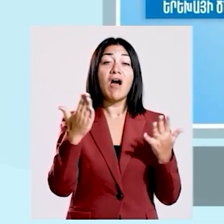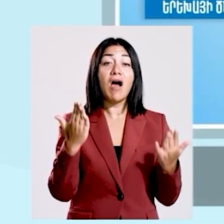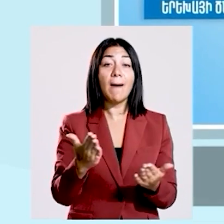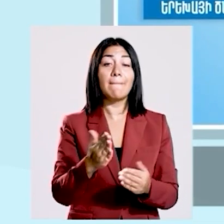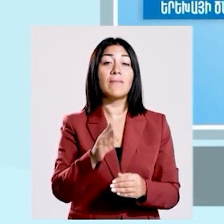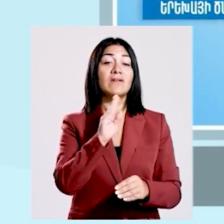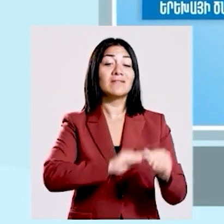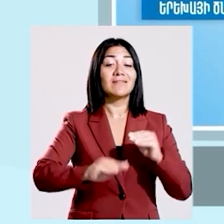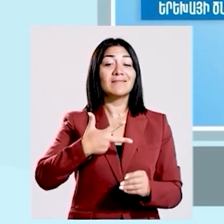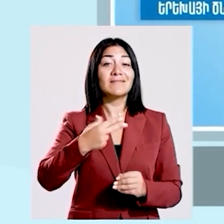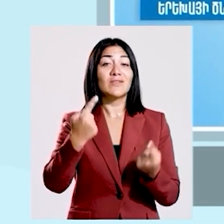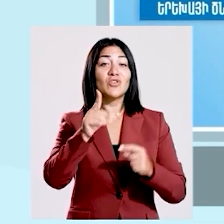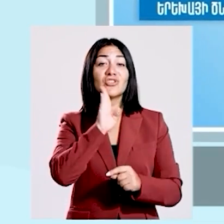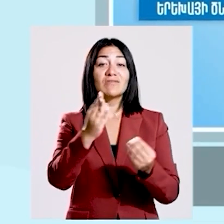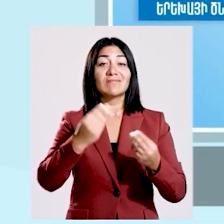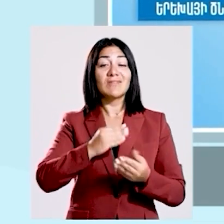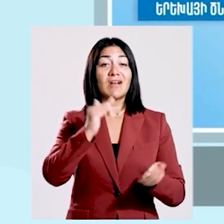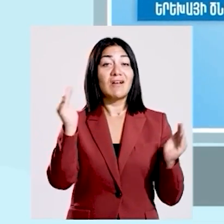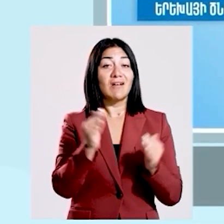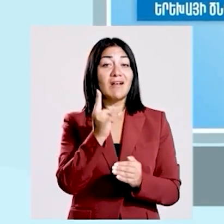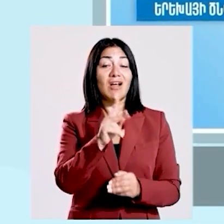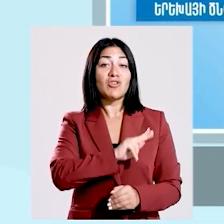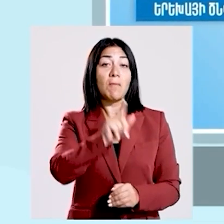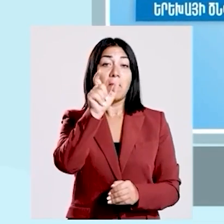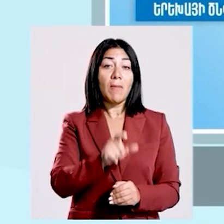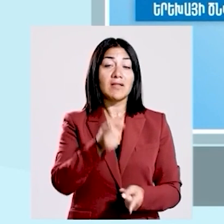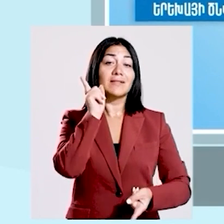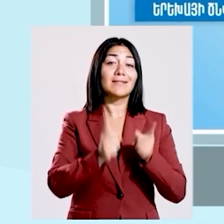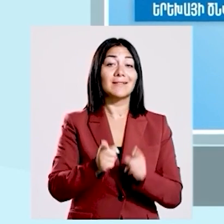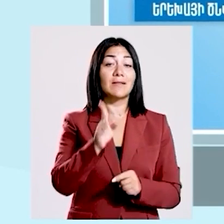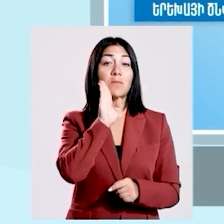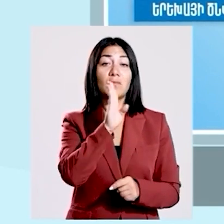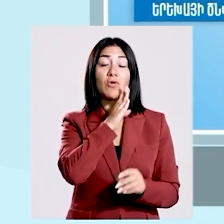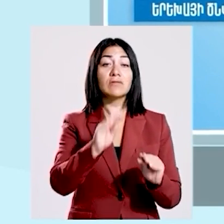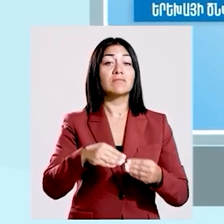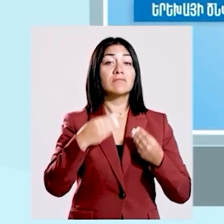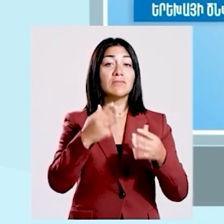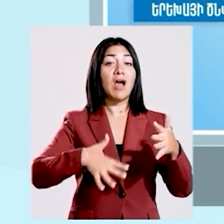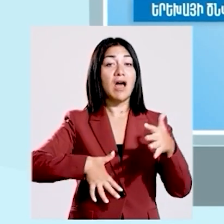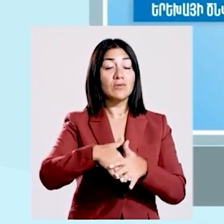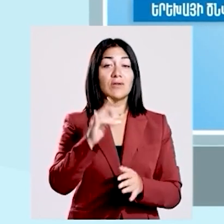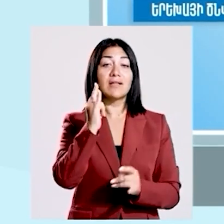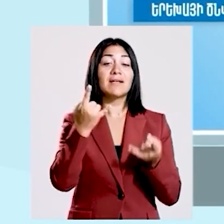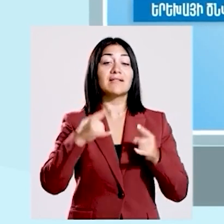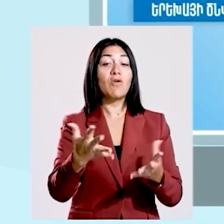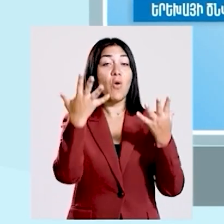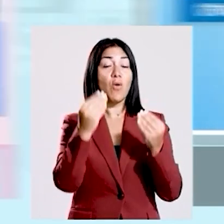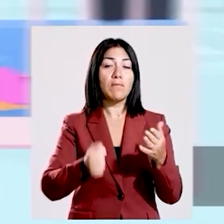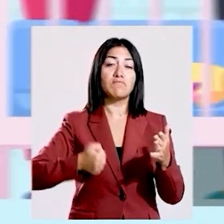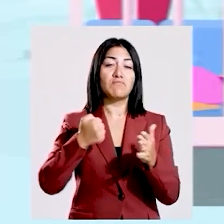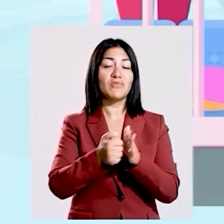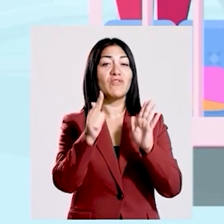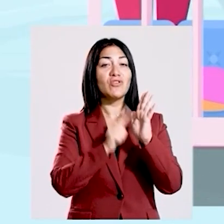ունեցած աշխատողին, երեխայի կենսաբանական մորը տրամադրվում է արձակուրդ երեխայի ծնվելու օրվանից մինչև 70 օրական